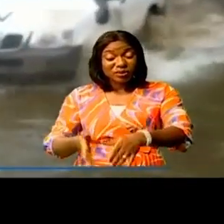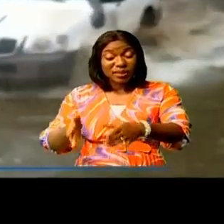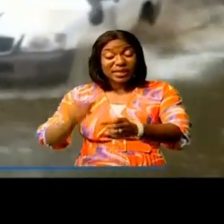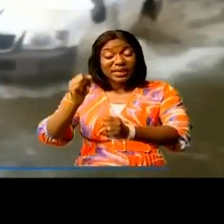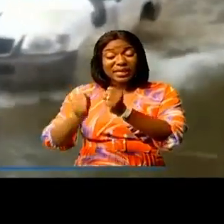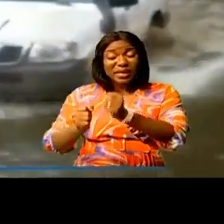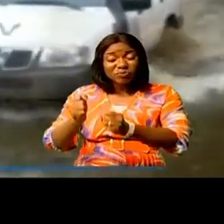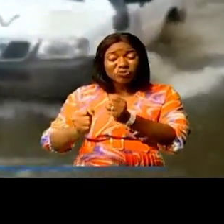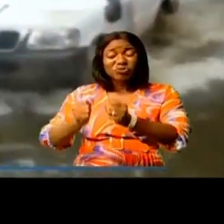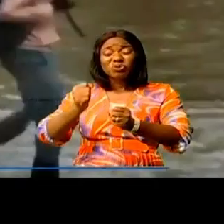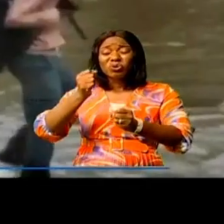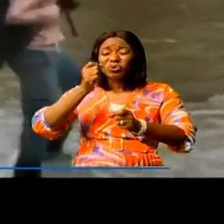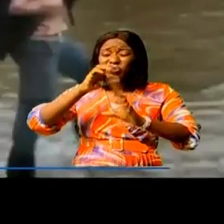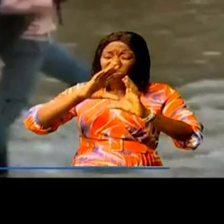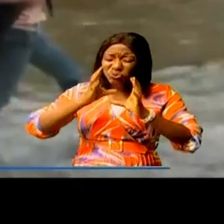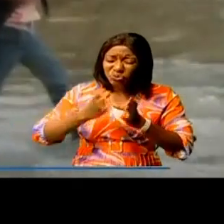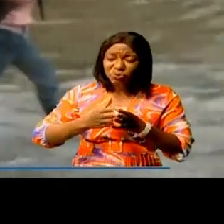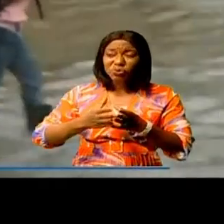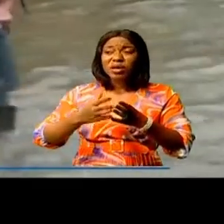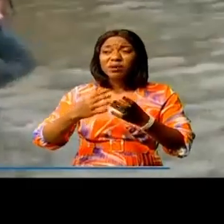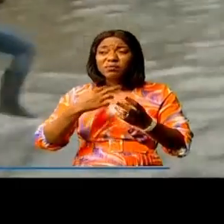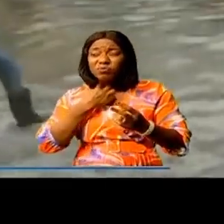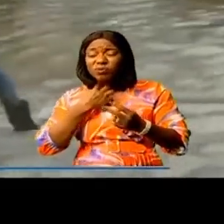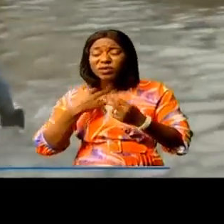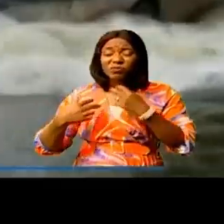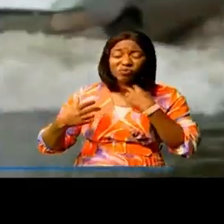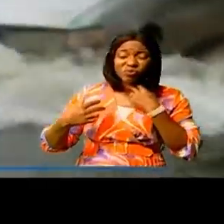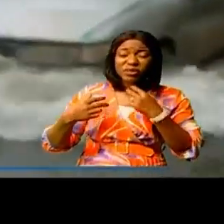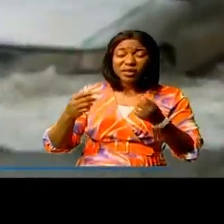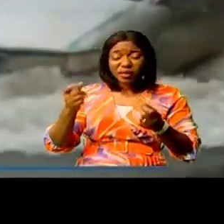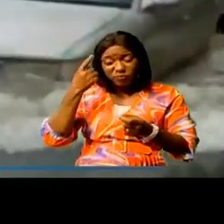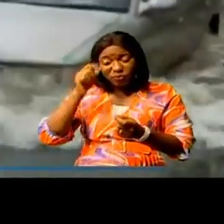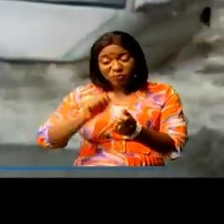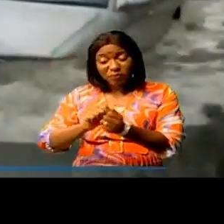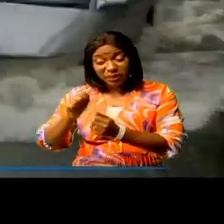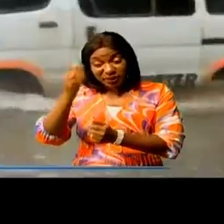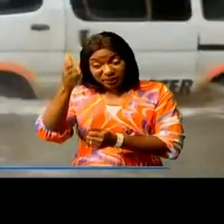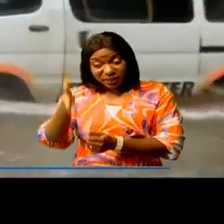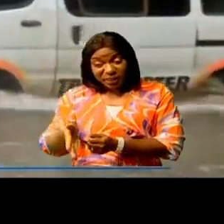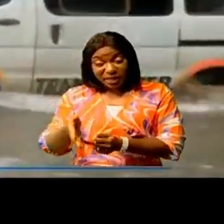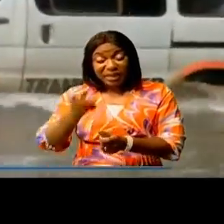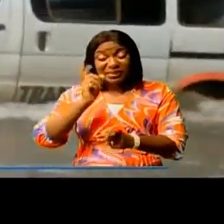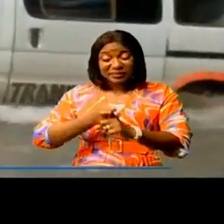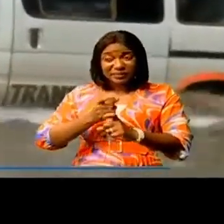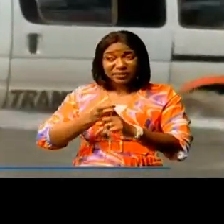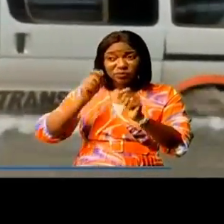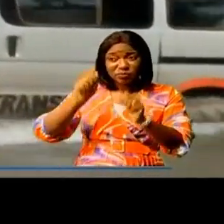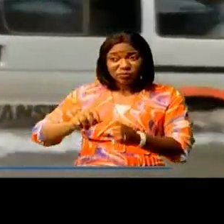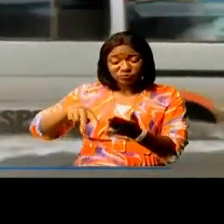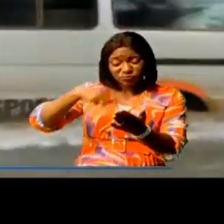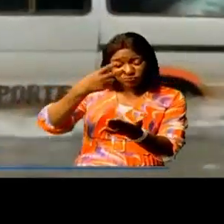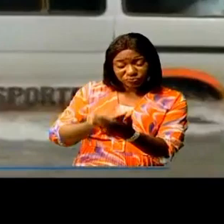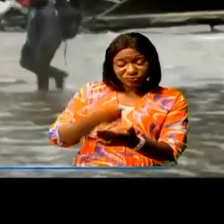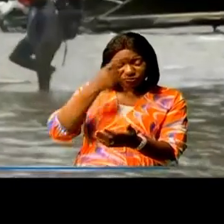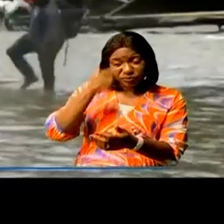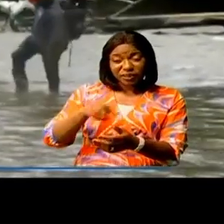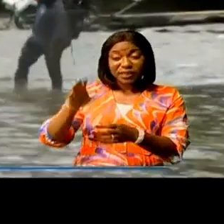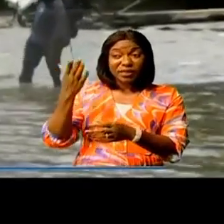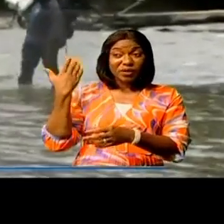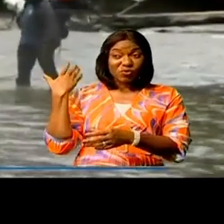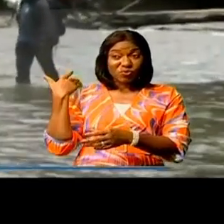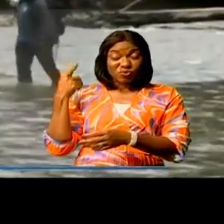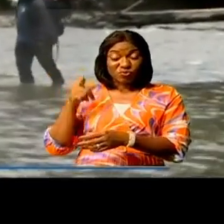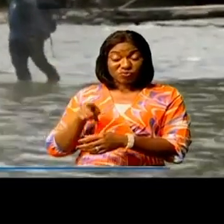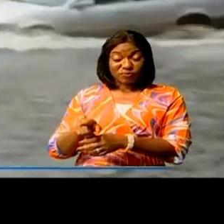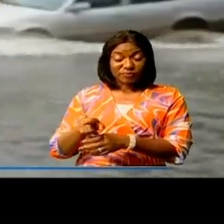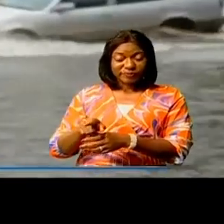jeeps, voitures, motos et piétons font des passages à quai avec beaucoup de risques sur les déviations dans la rivière